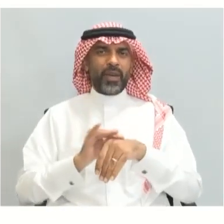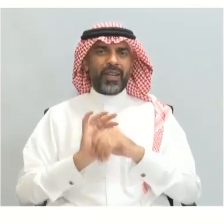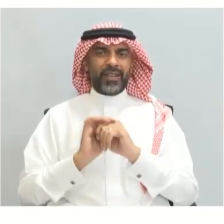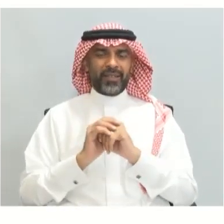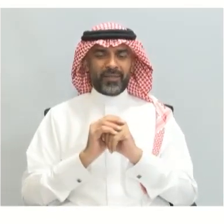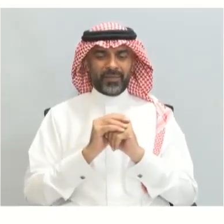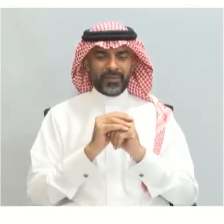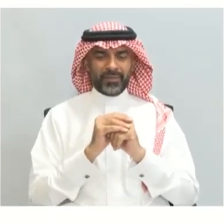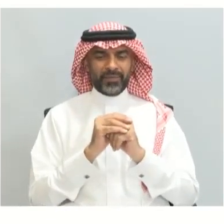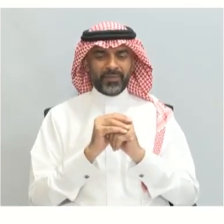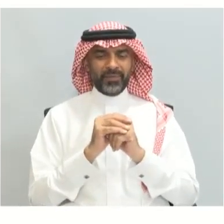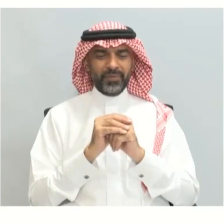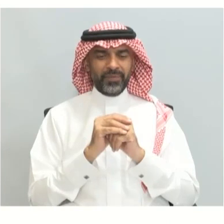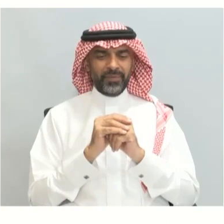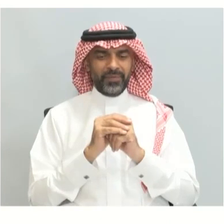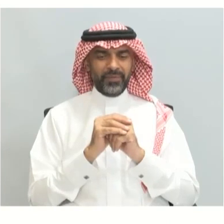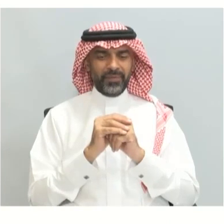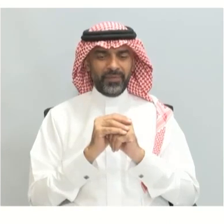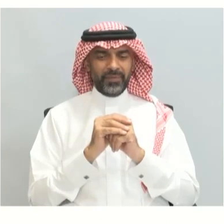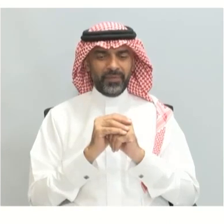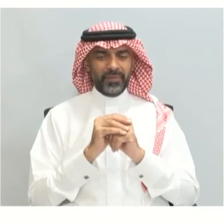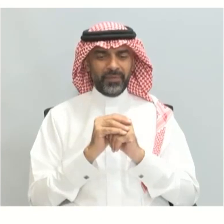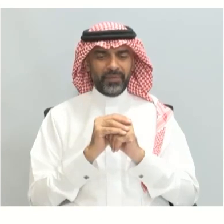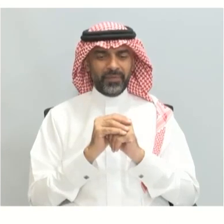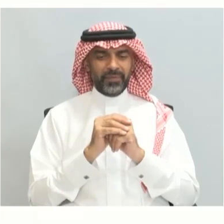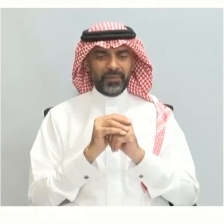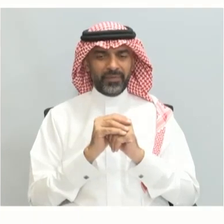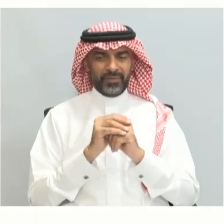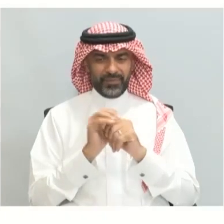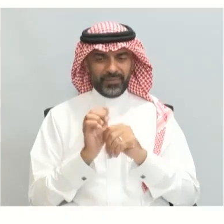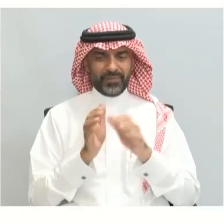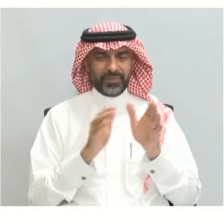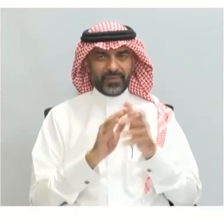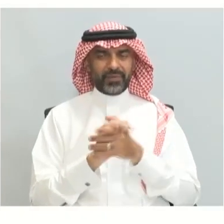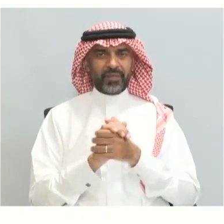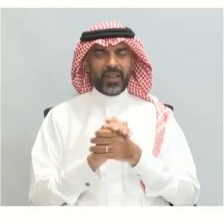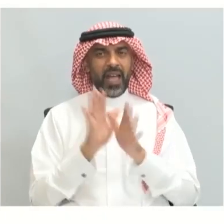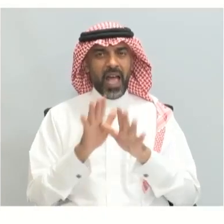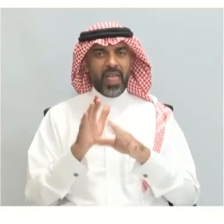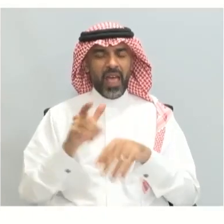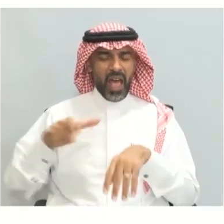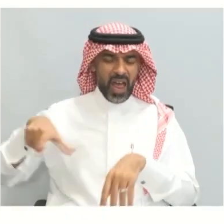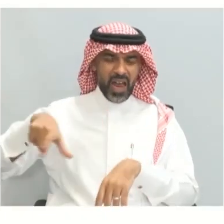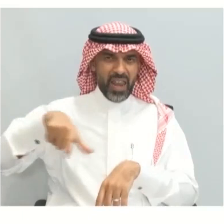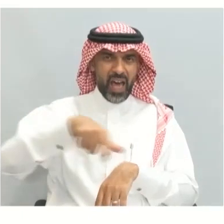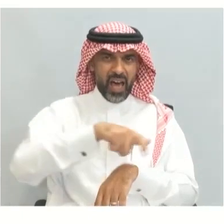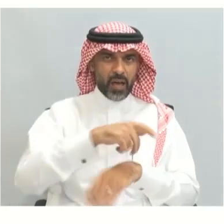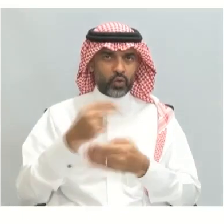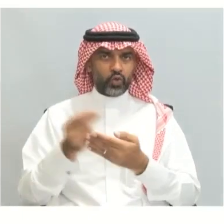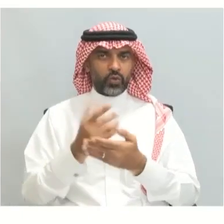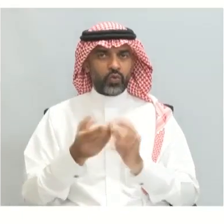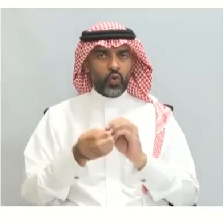الى مرتفعات او ارتفاعات معينه فيختلف اللون بعد ذلك حيث ترسم الانهار